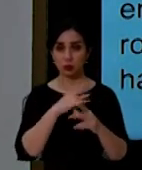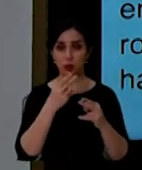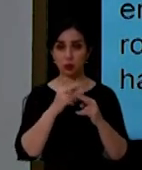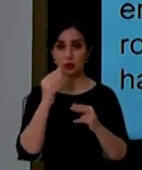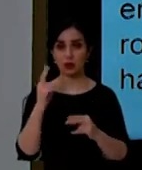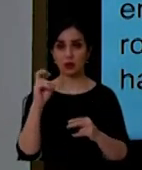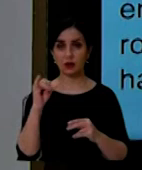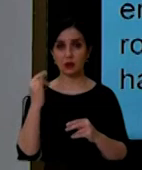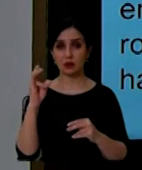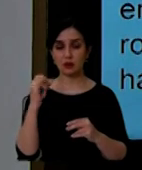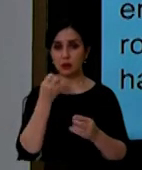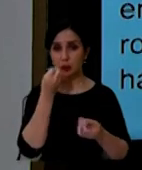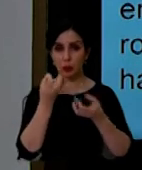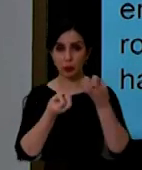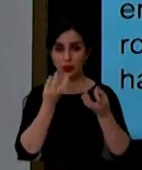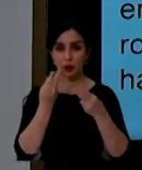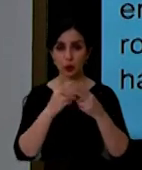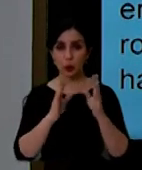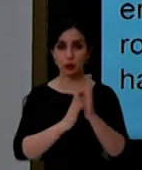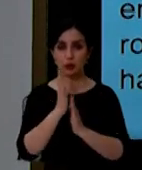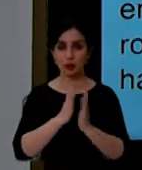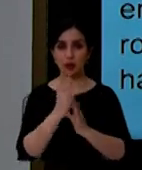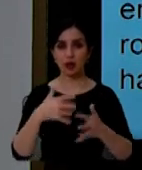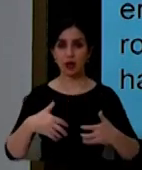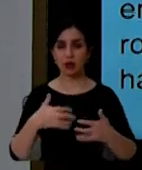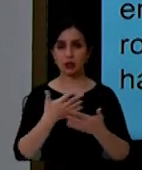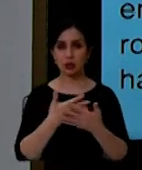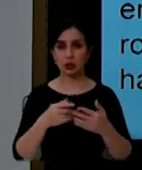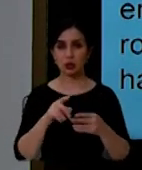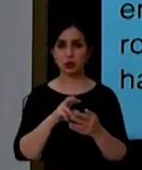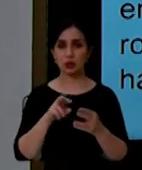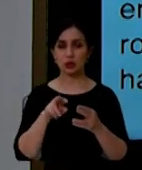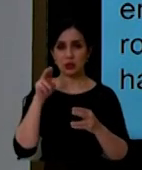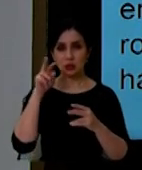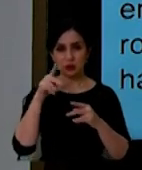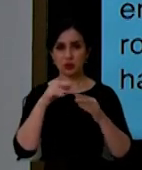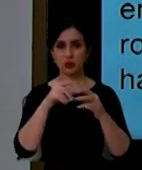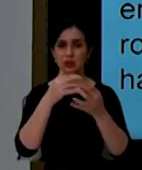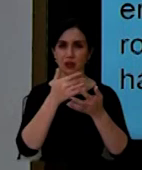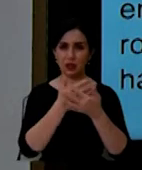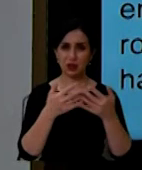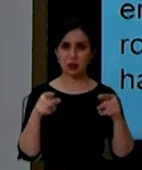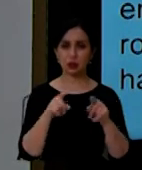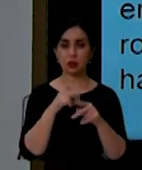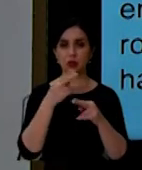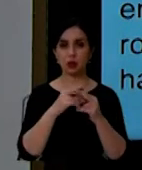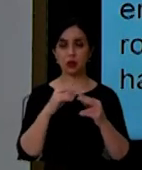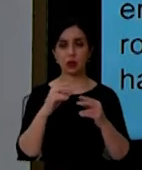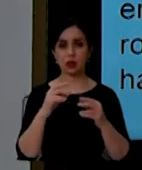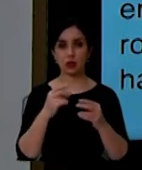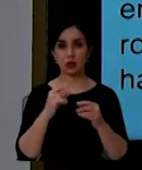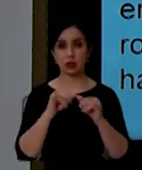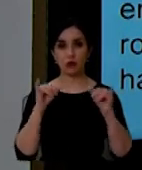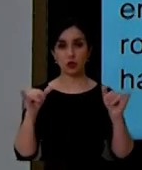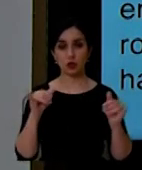əyirəsədə, güllə əsimliklər, xəşəratlər, qüşlər, süt əməzəyəcələr əncə əj alib